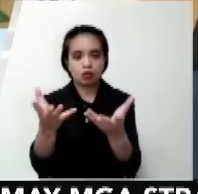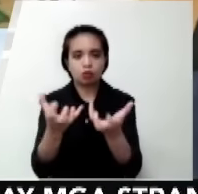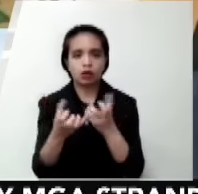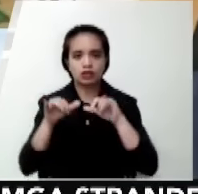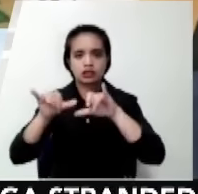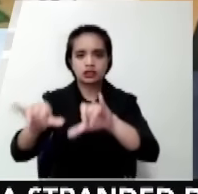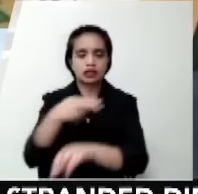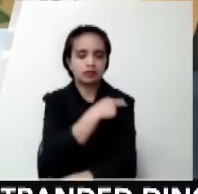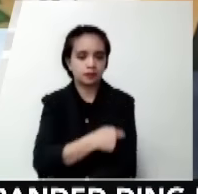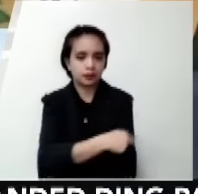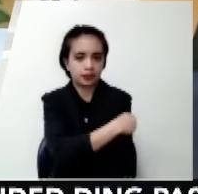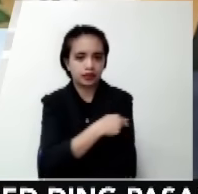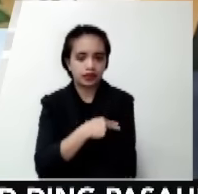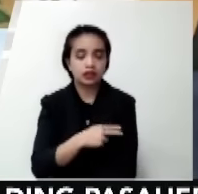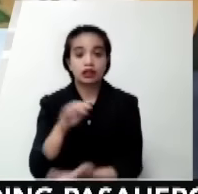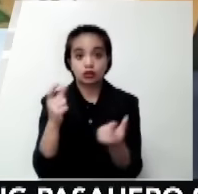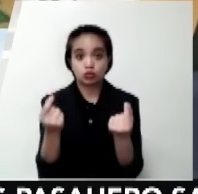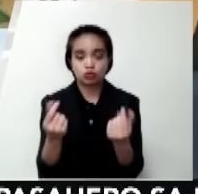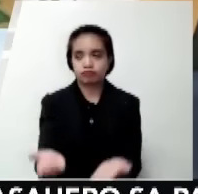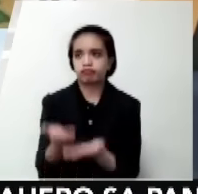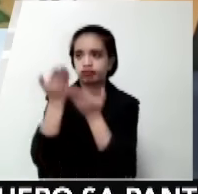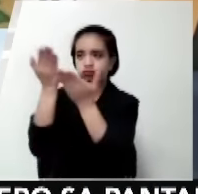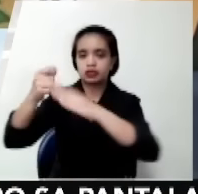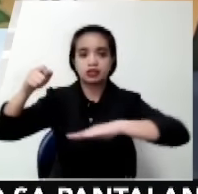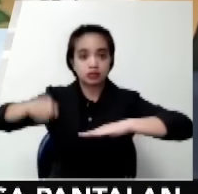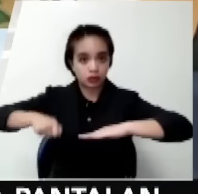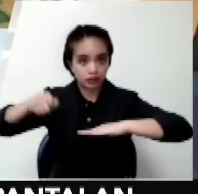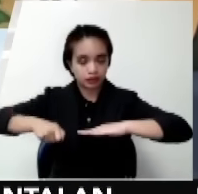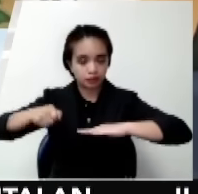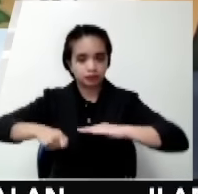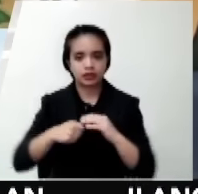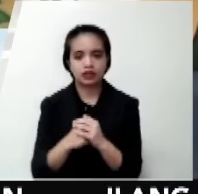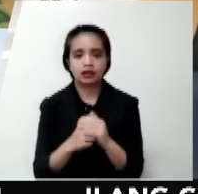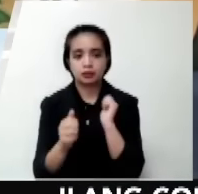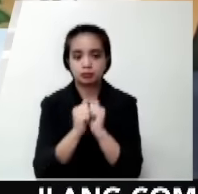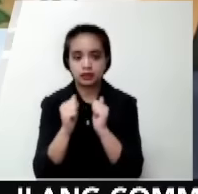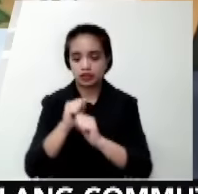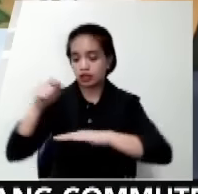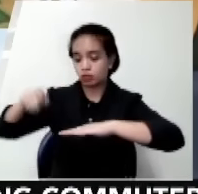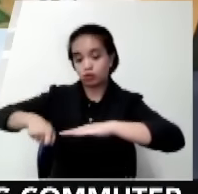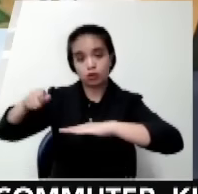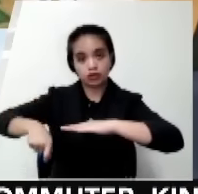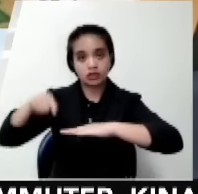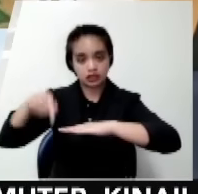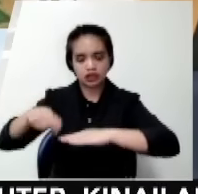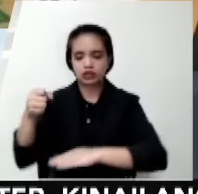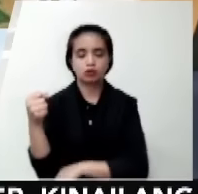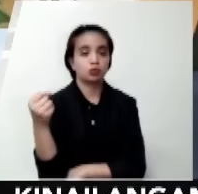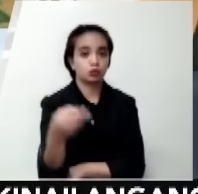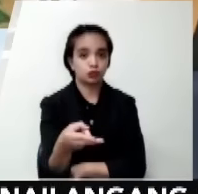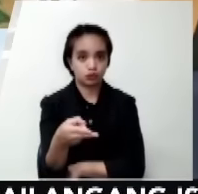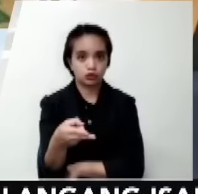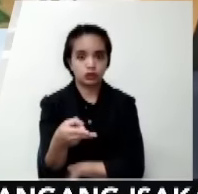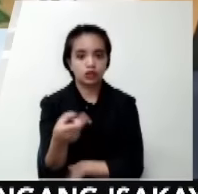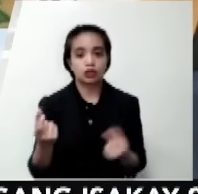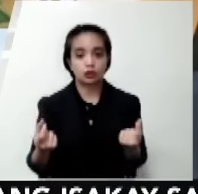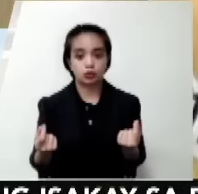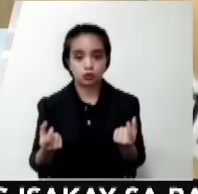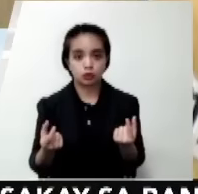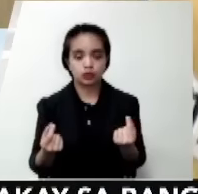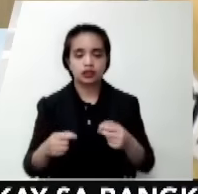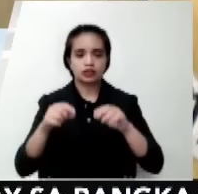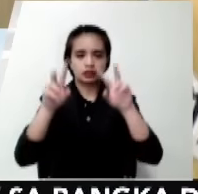Isusumiti po muna po yan sa korte na kung saan yun po mismo ang korte ang nag-order po na mag-conduct po ng medical